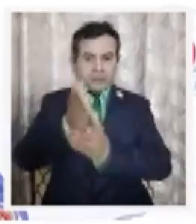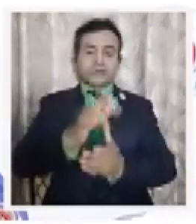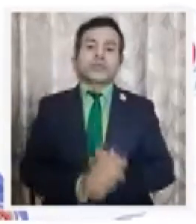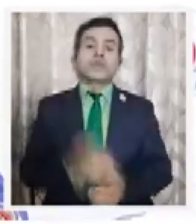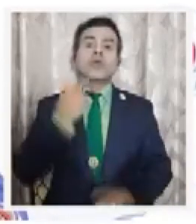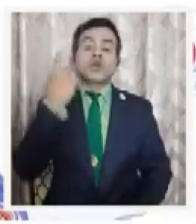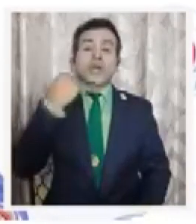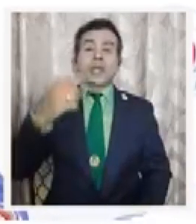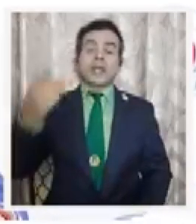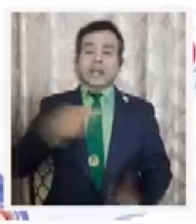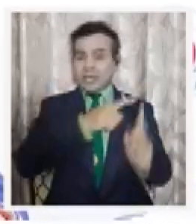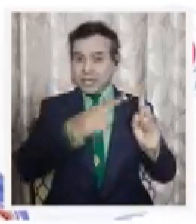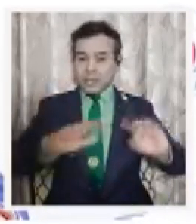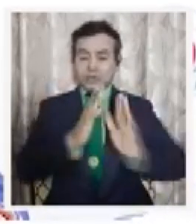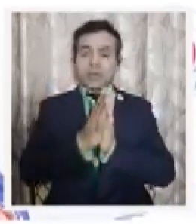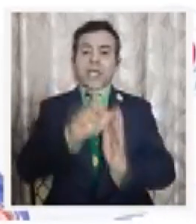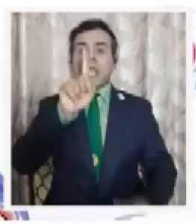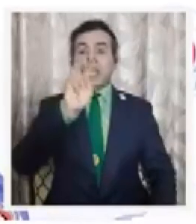4,217 জন চিকিৎসক।